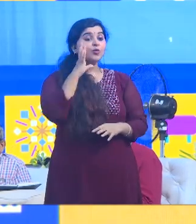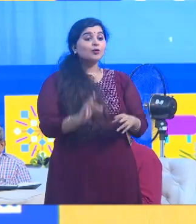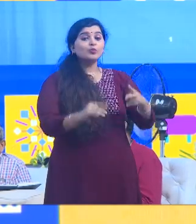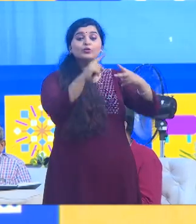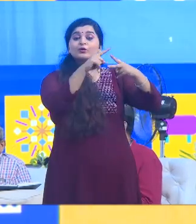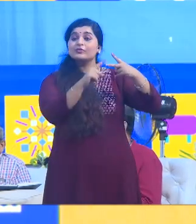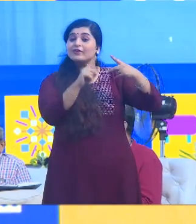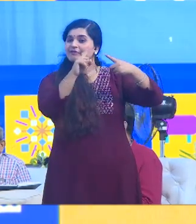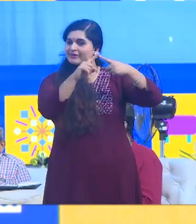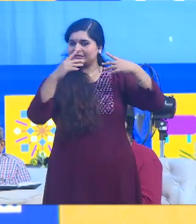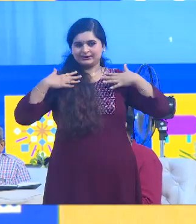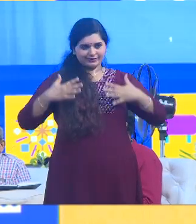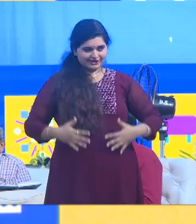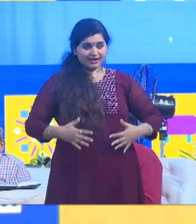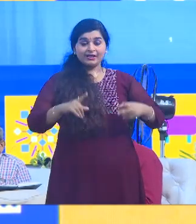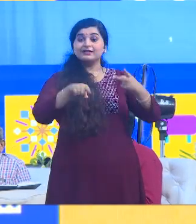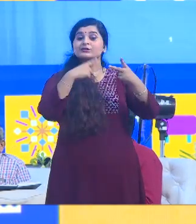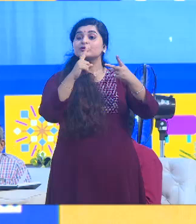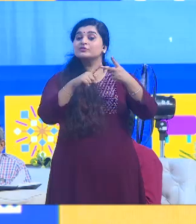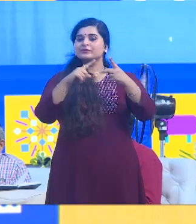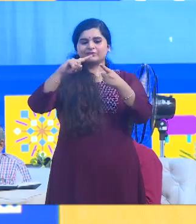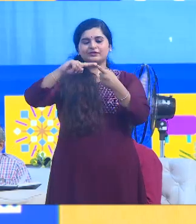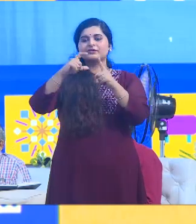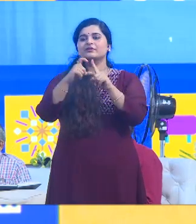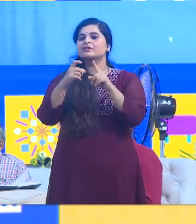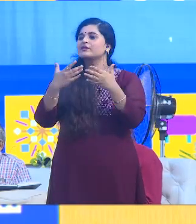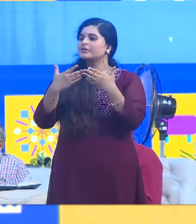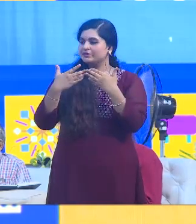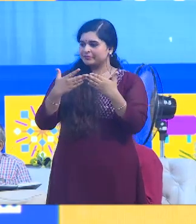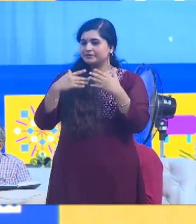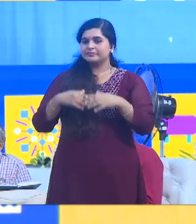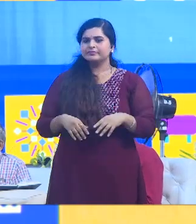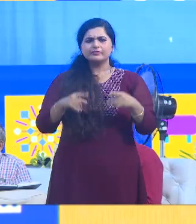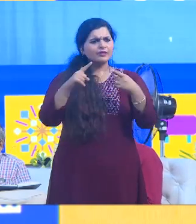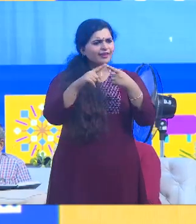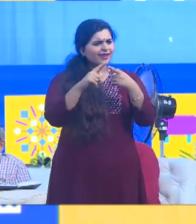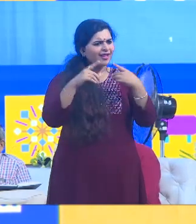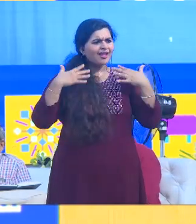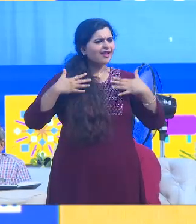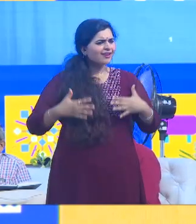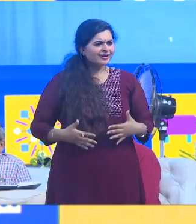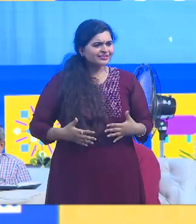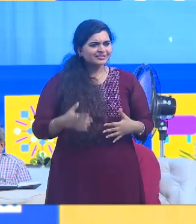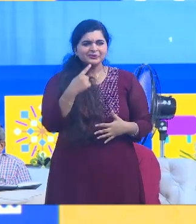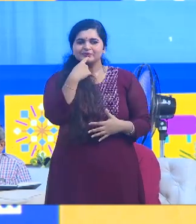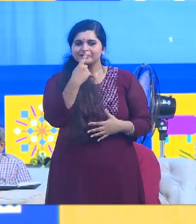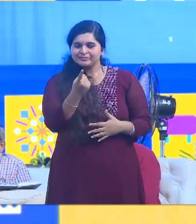ഒന്ന് ആരോഗ്യവും 2 വിദ്യാഭ്യാസവുമാണ്. ആരോഗ്യത്തെ സംബന്ധിച്ച് പറയുകയാണെങ്കിൽ